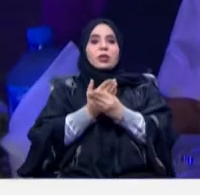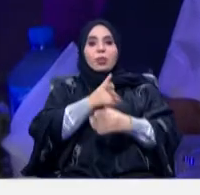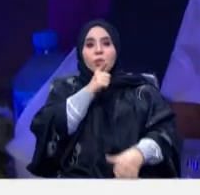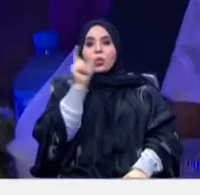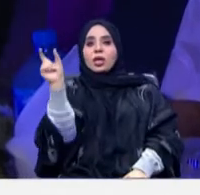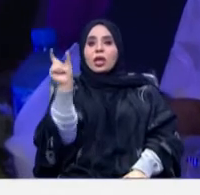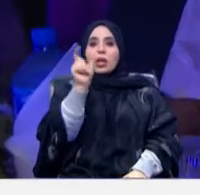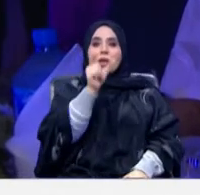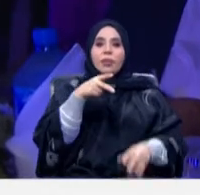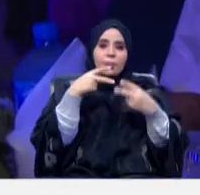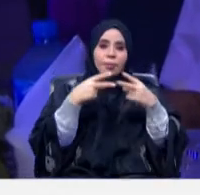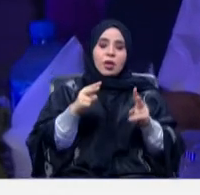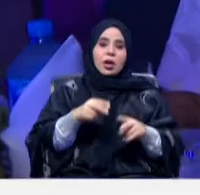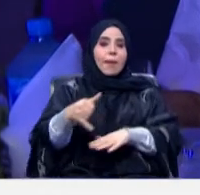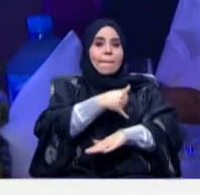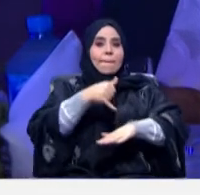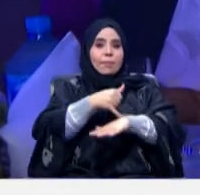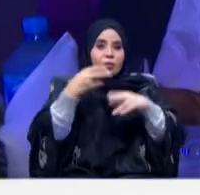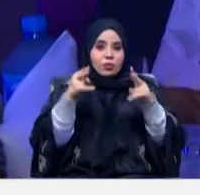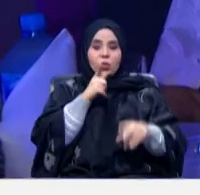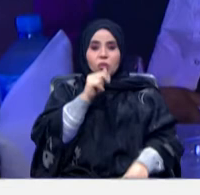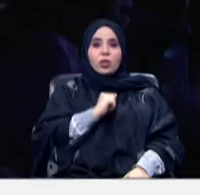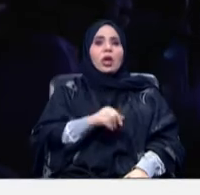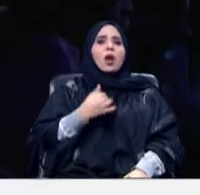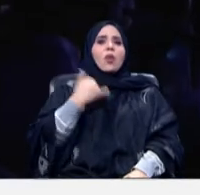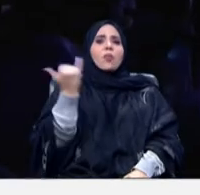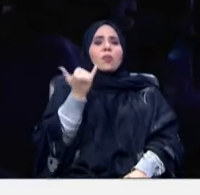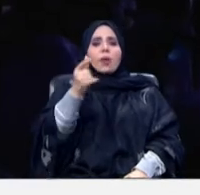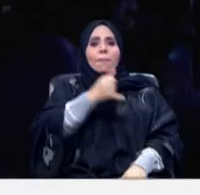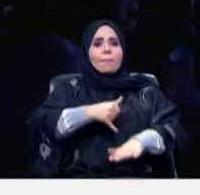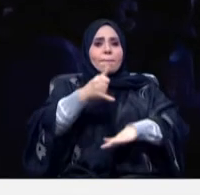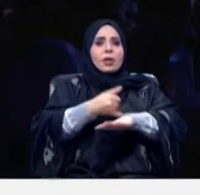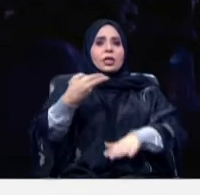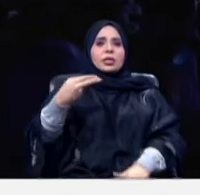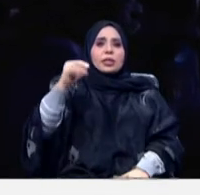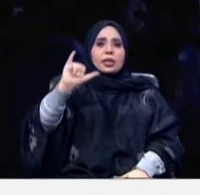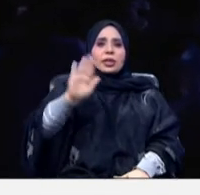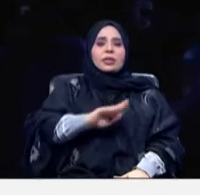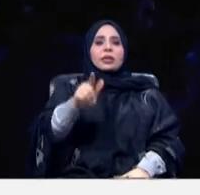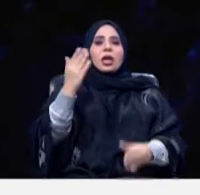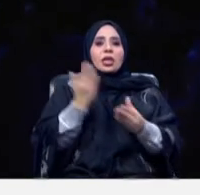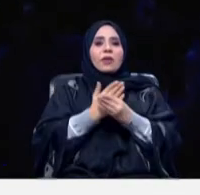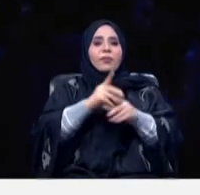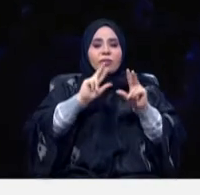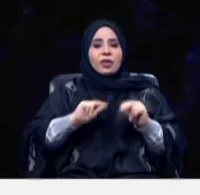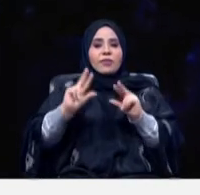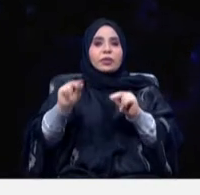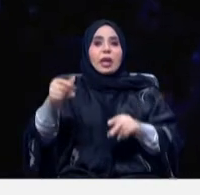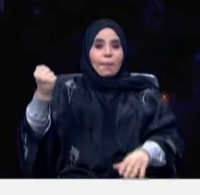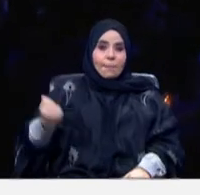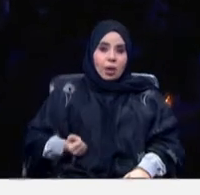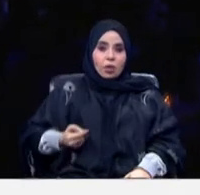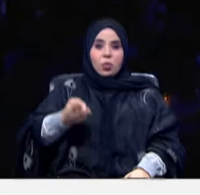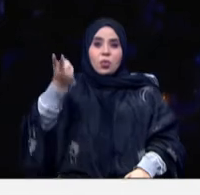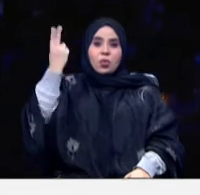في حفل افتتاح المركز، حيث قال: نريد لمركز عيسى الثقافي أن يكون كما كانت البحرين منذ فجر نهضتها، مركز